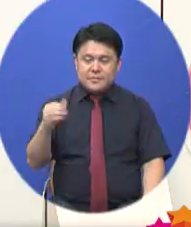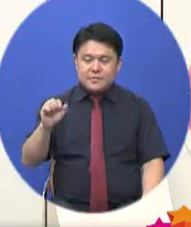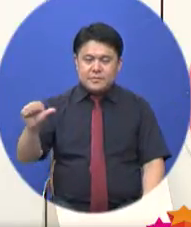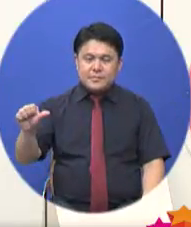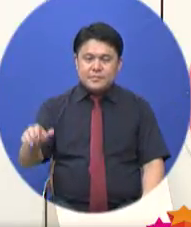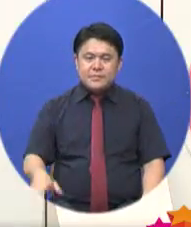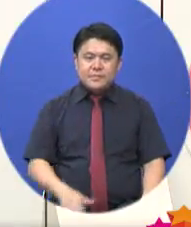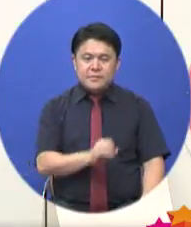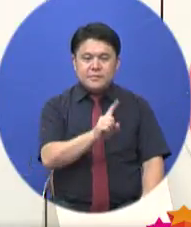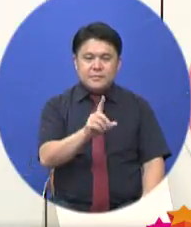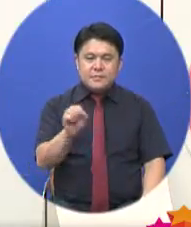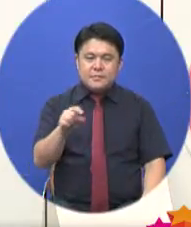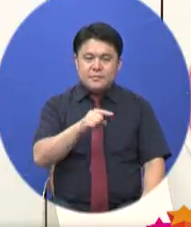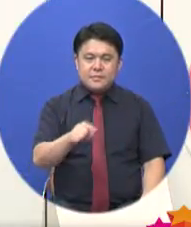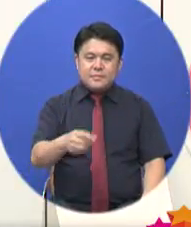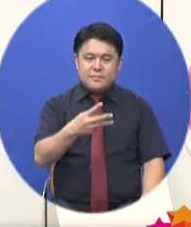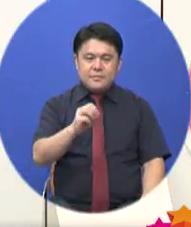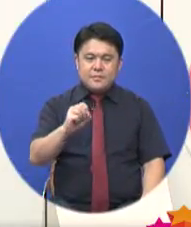010-9905번